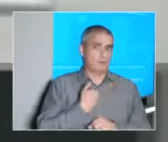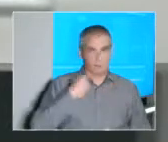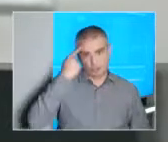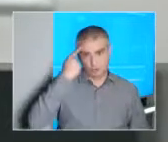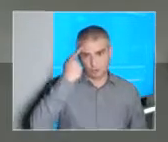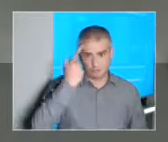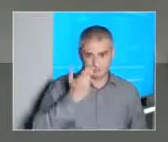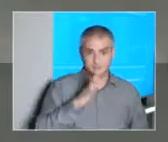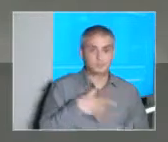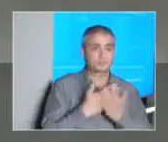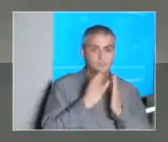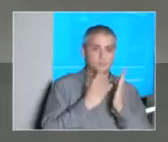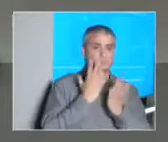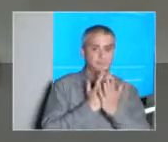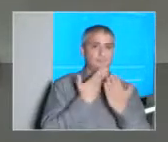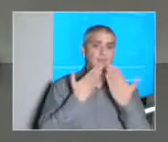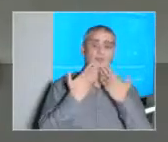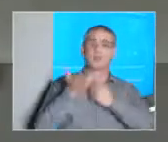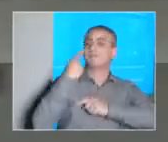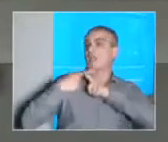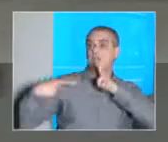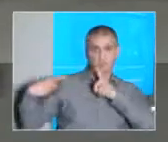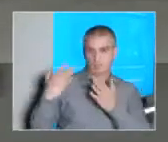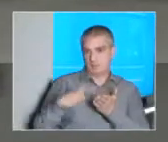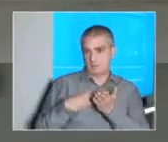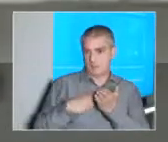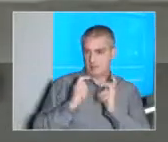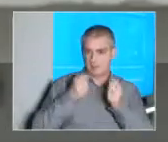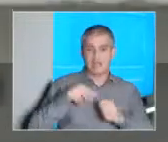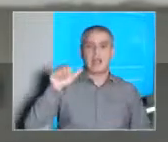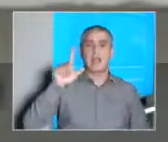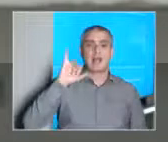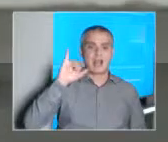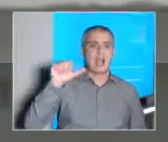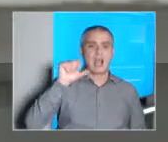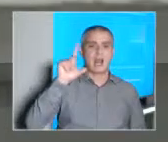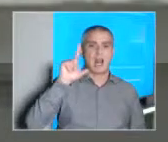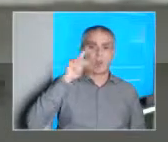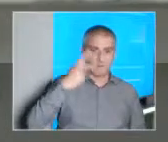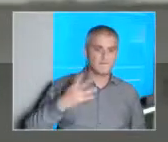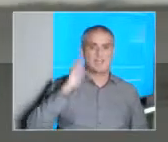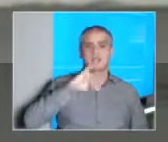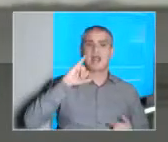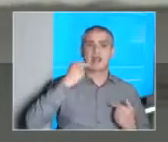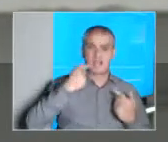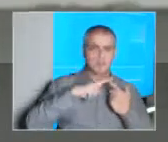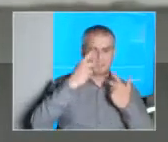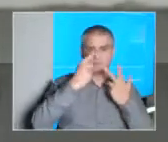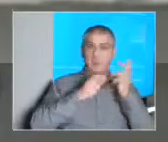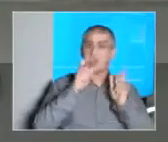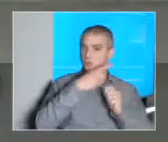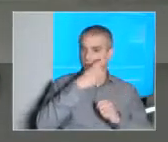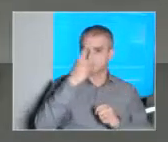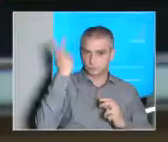להניח שהצעת חוק כבר הייתה נדונה לפני חצי שנה, כי העמידו אותה גם אלי אלאלוף וגם עוד חברים, יעל גרמן ועוד חברים טובים